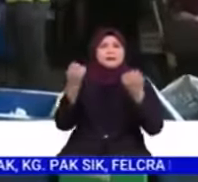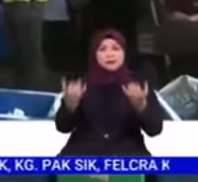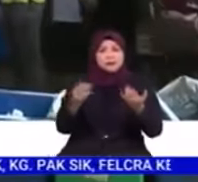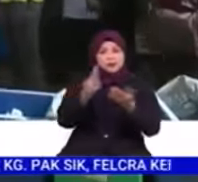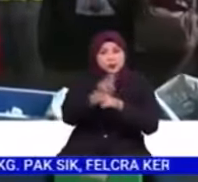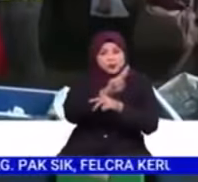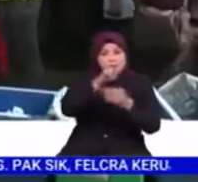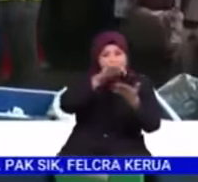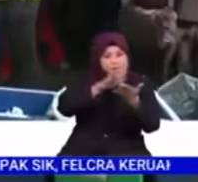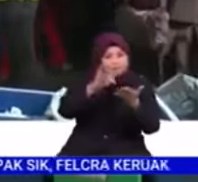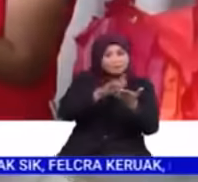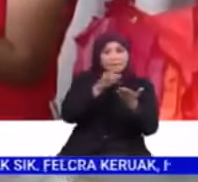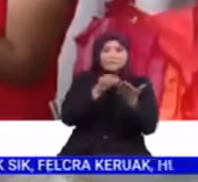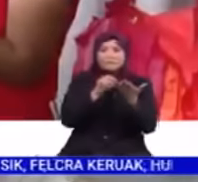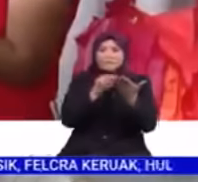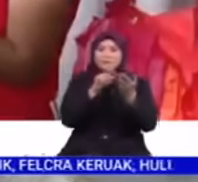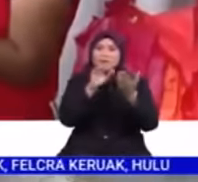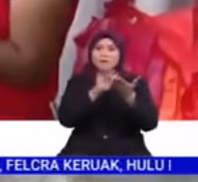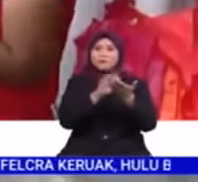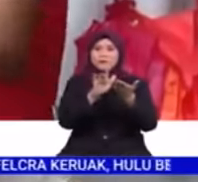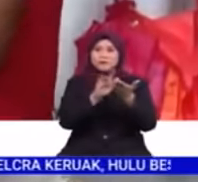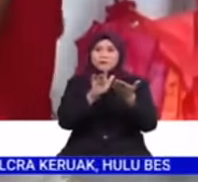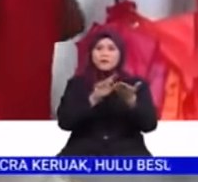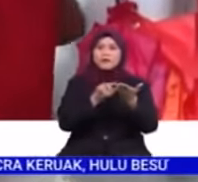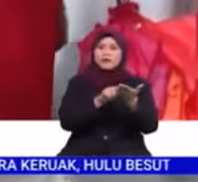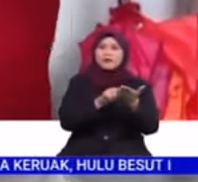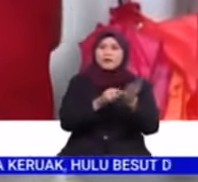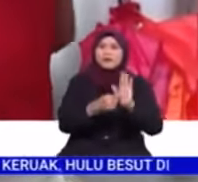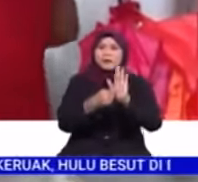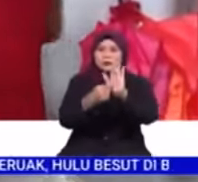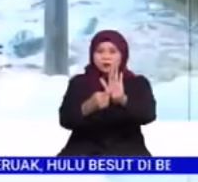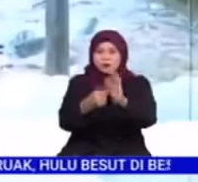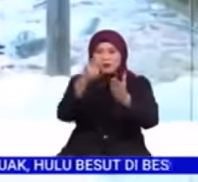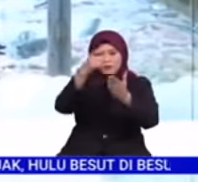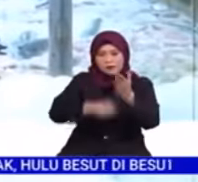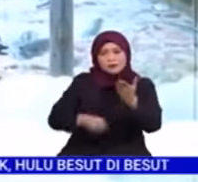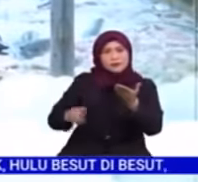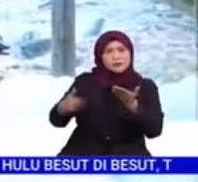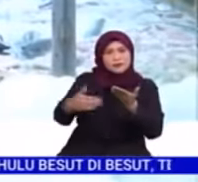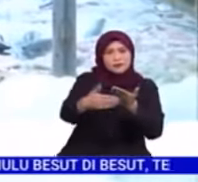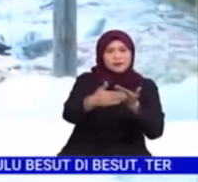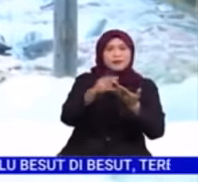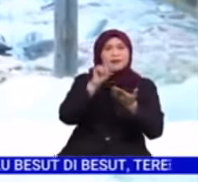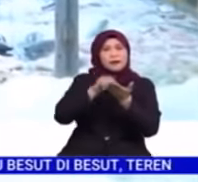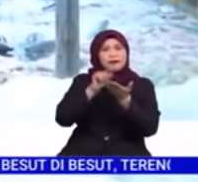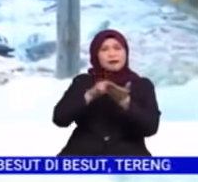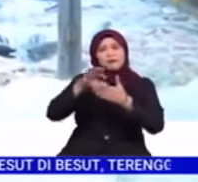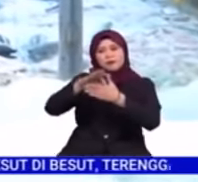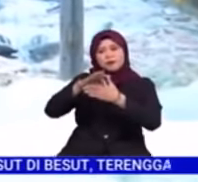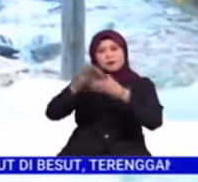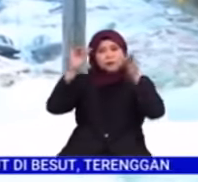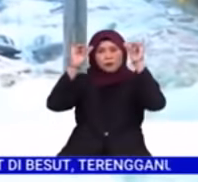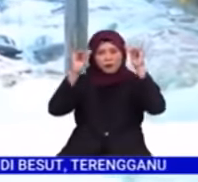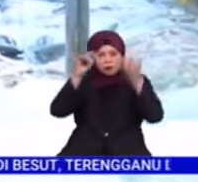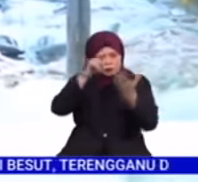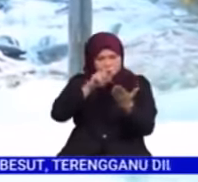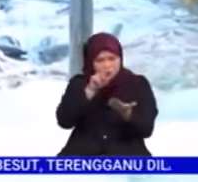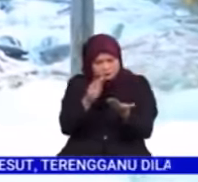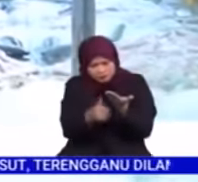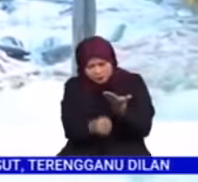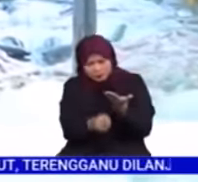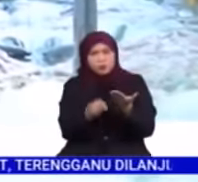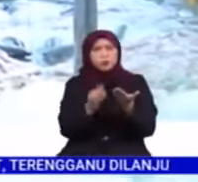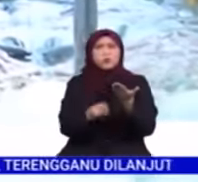aplikasi khai PD nhcp memaparkan harga ikan ayam dan daging lembu terlalu tinggi